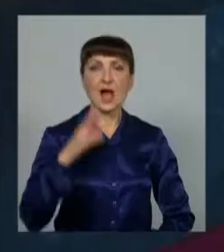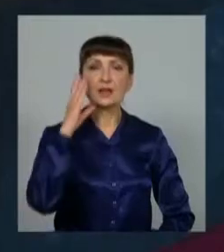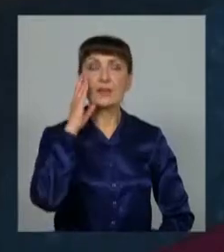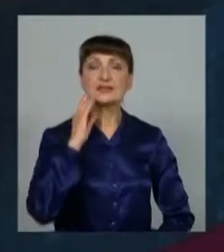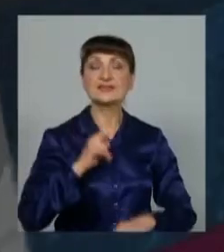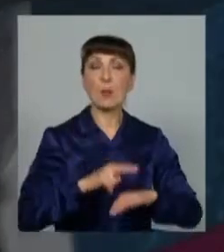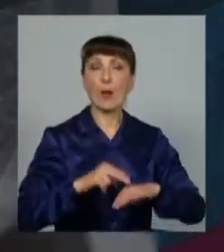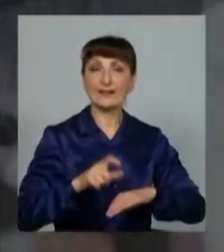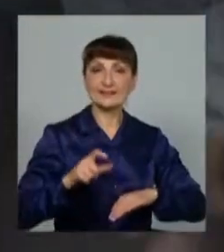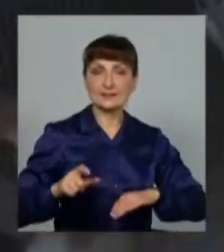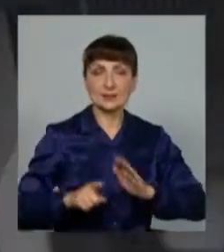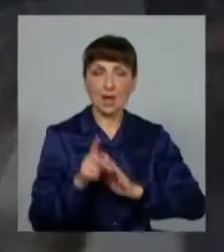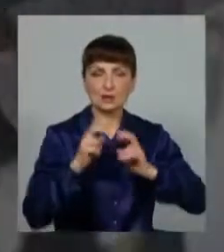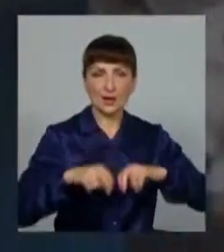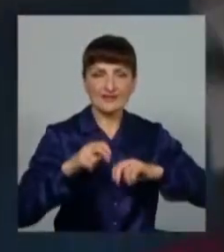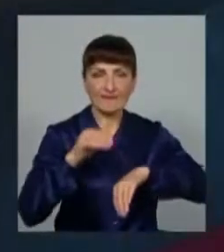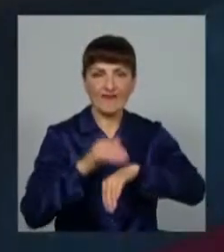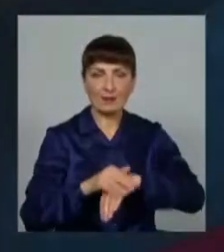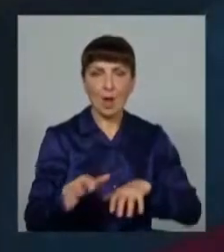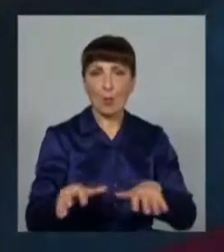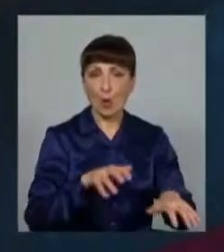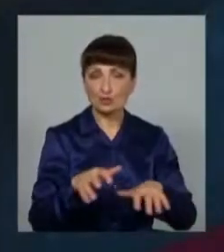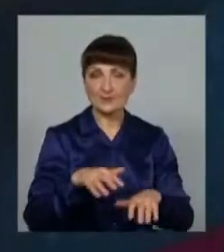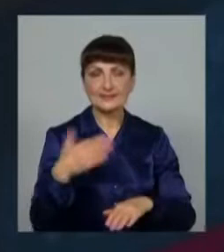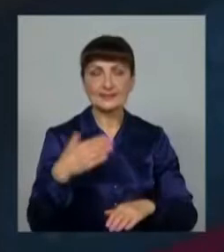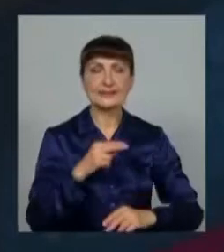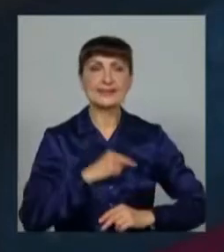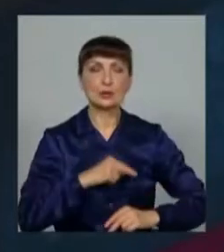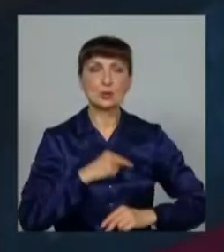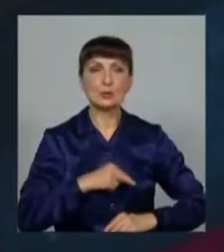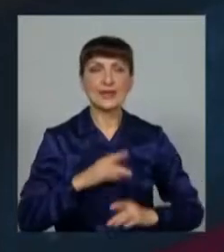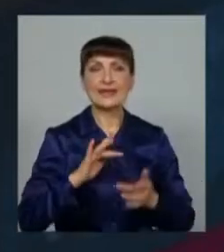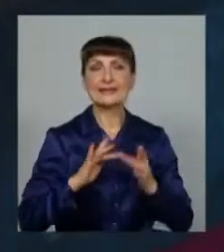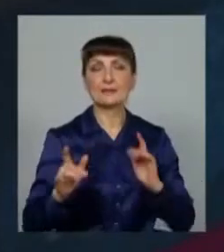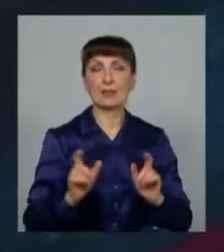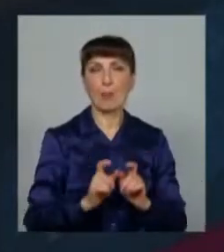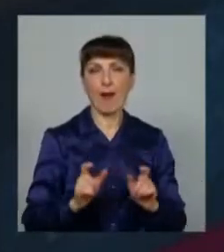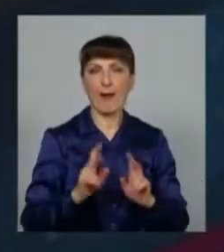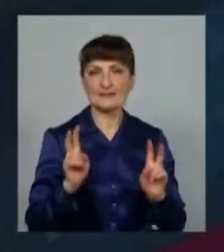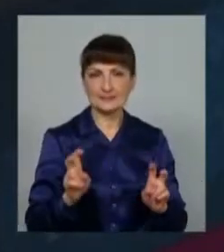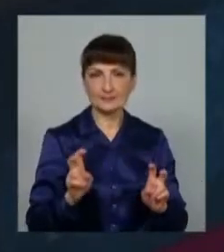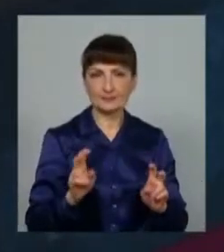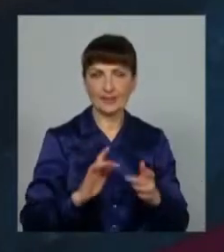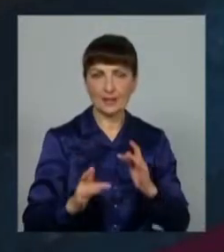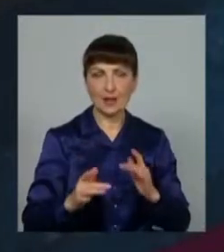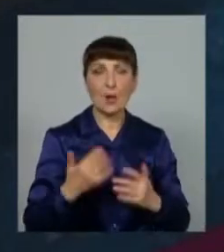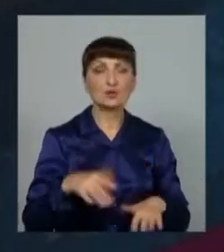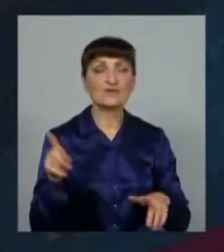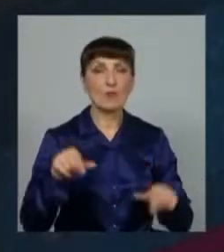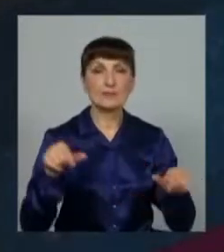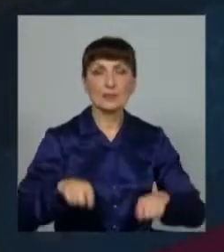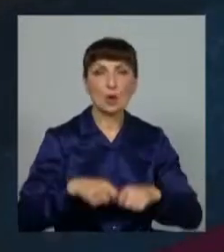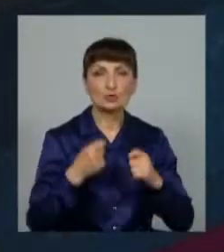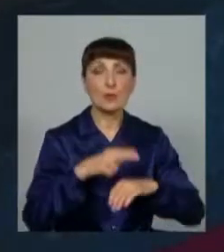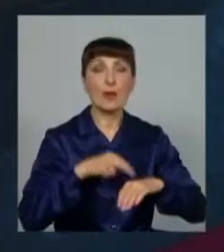Алматинские полицейские начали расследование по факту мошенничества со стороны сотрудников одного из интернет-магазинов. На неправомерные действия